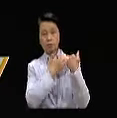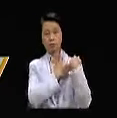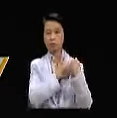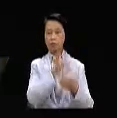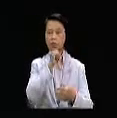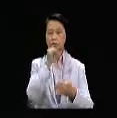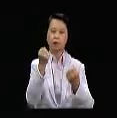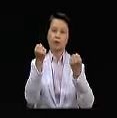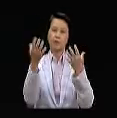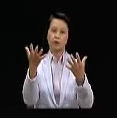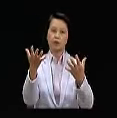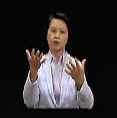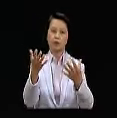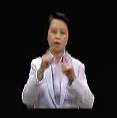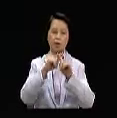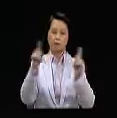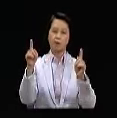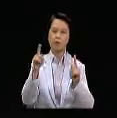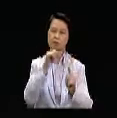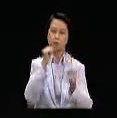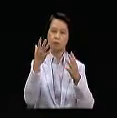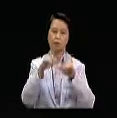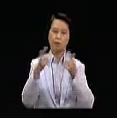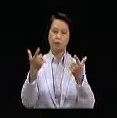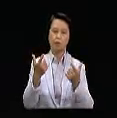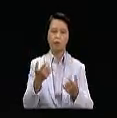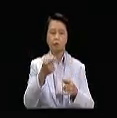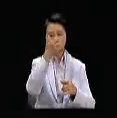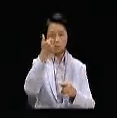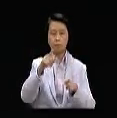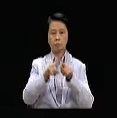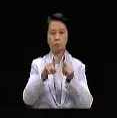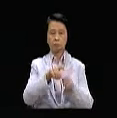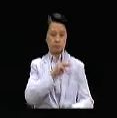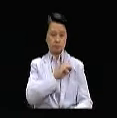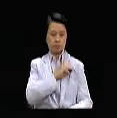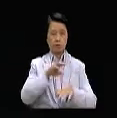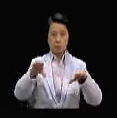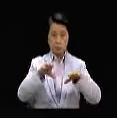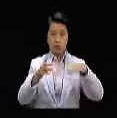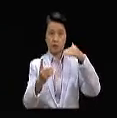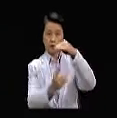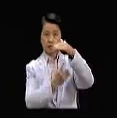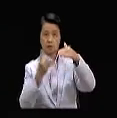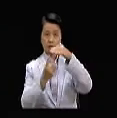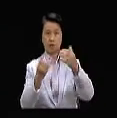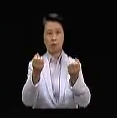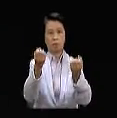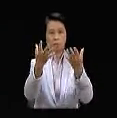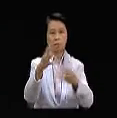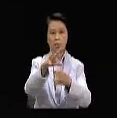tidak banyak sangat yang berbeza sebut sebagai Menteri sebagai pembuat Dasa kita banyak melibatkan